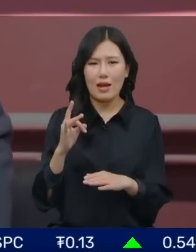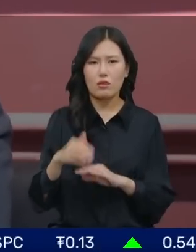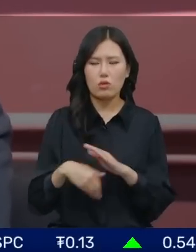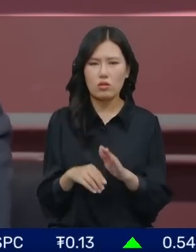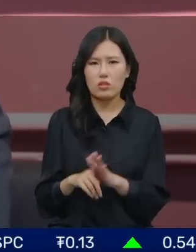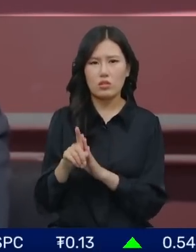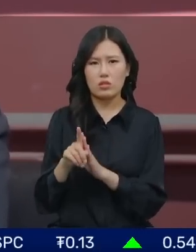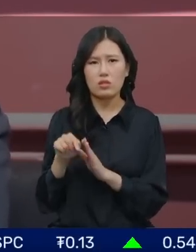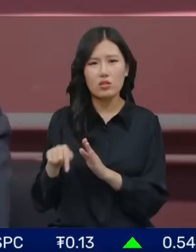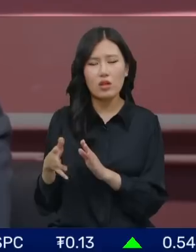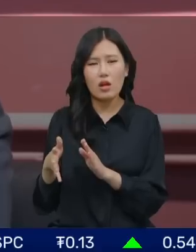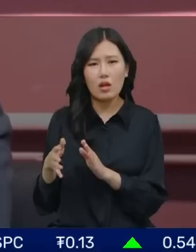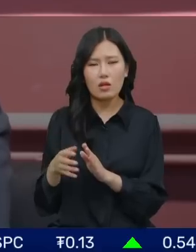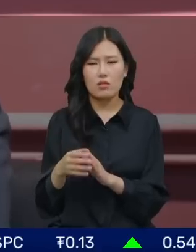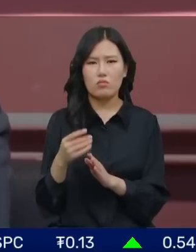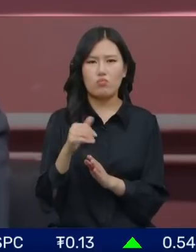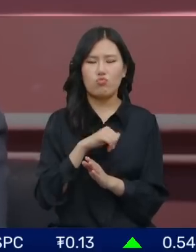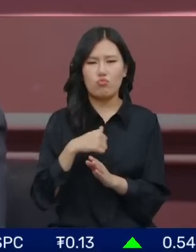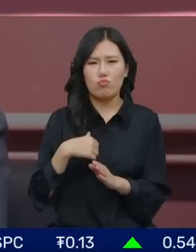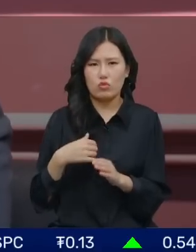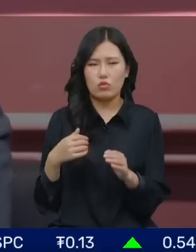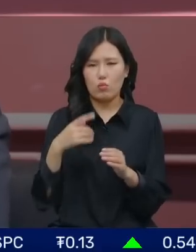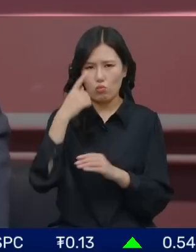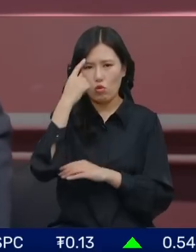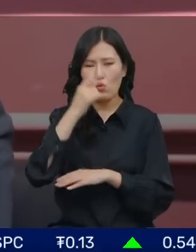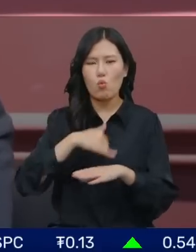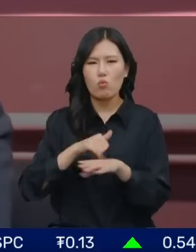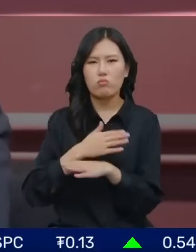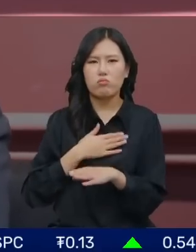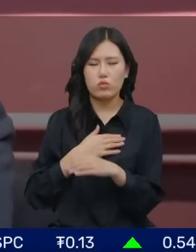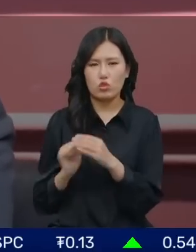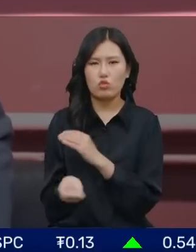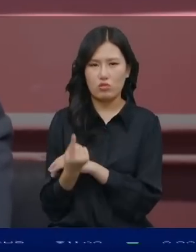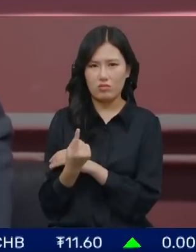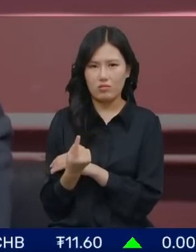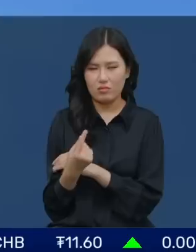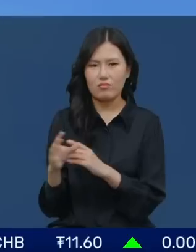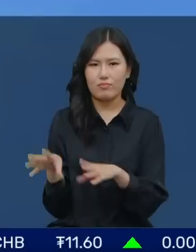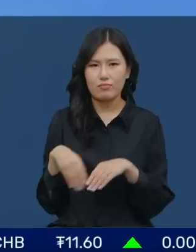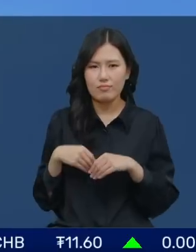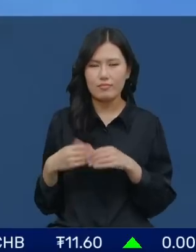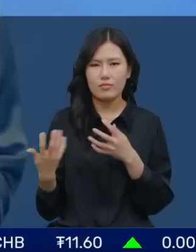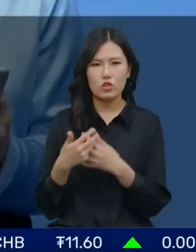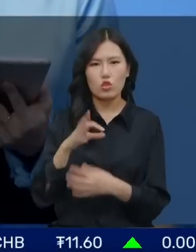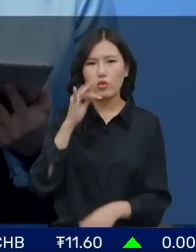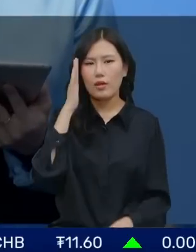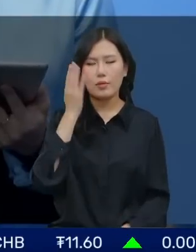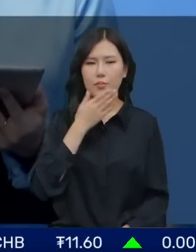улс орны биднээс одоо байглаас өгсөн өгдөл төр энэ байна. Тэг энэ дээр тохируулаад бид нар ажиллахаас өөр аргагүй.